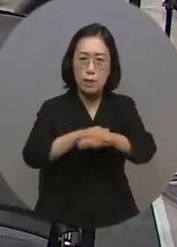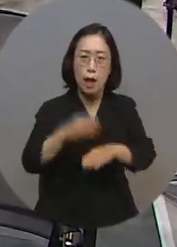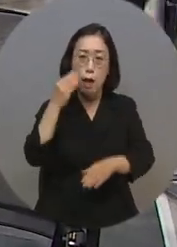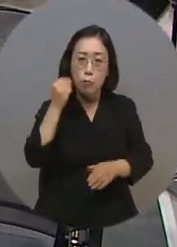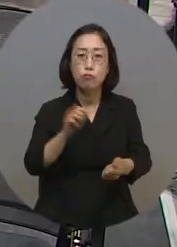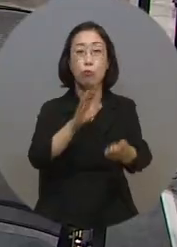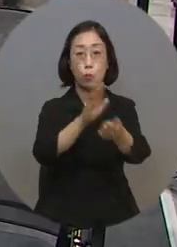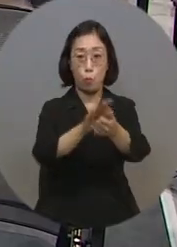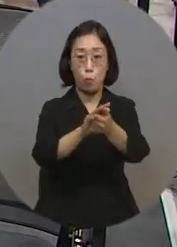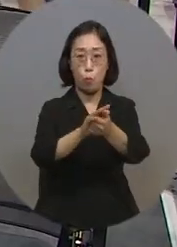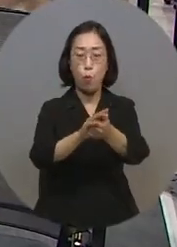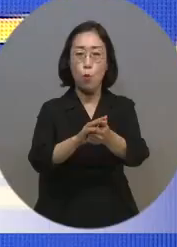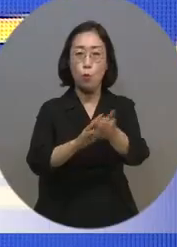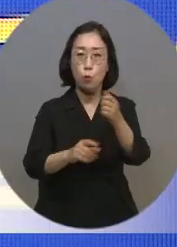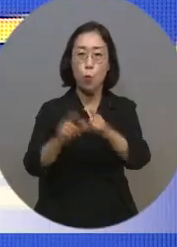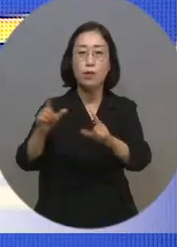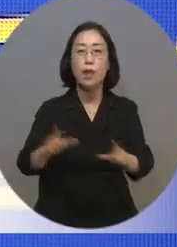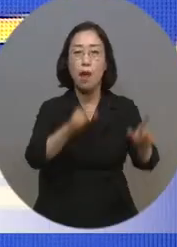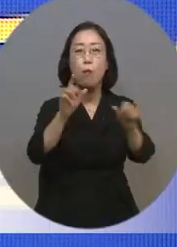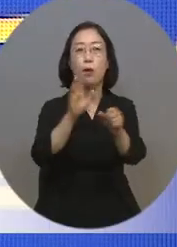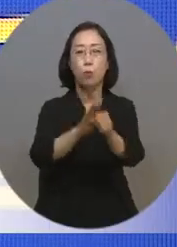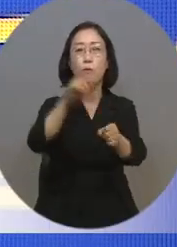지원하고자 개발된 기기입니다.